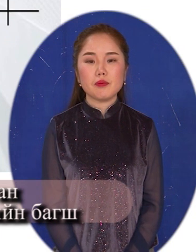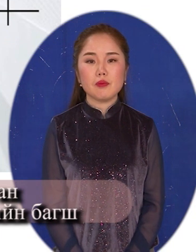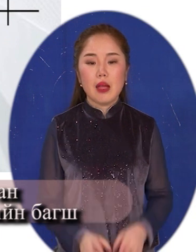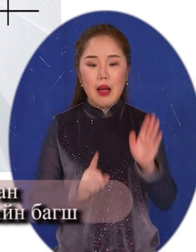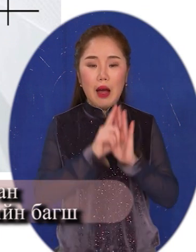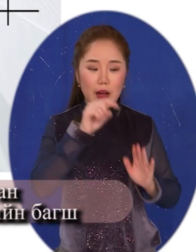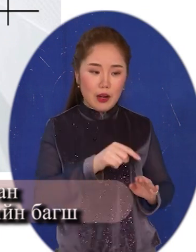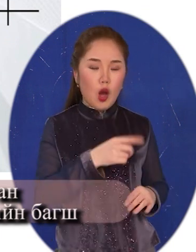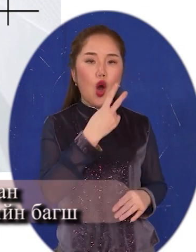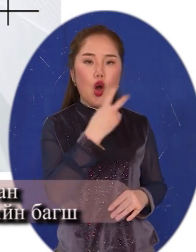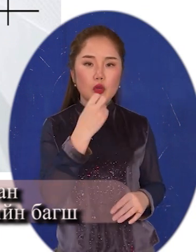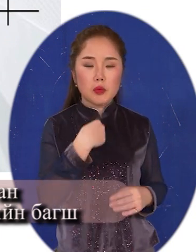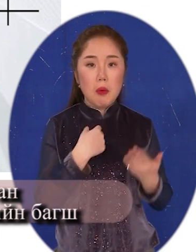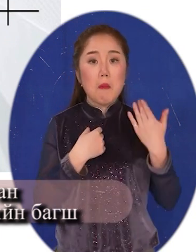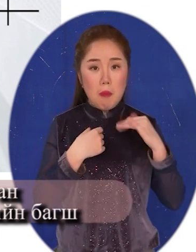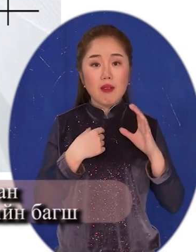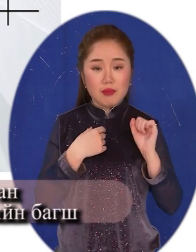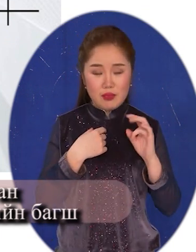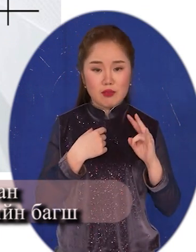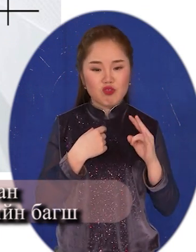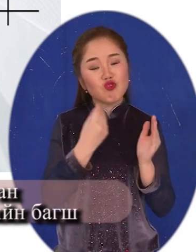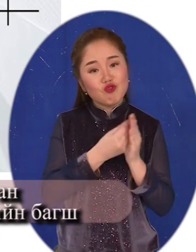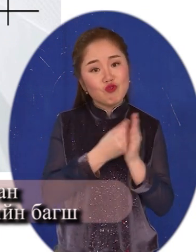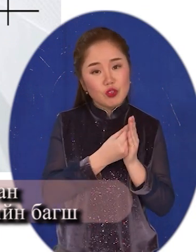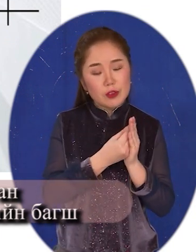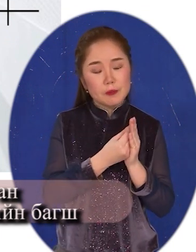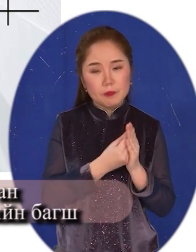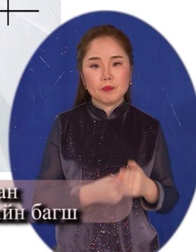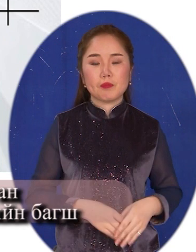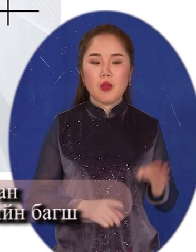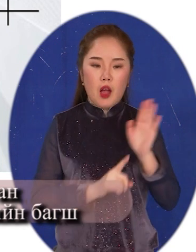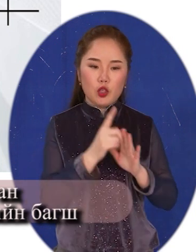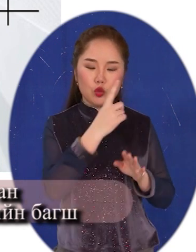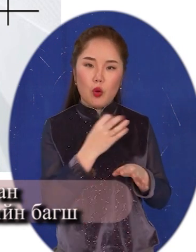Alğaş qoŋğırda 200 tögürük bolğan bolsa, kelesi